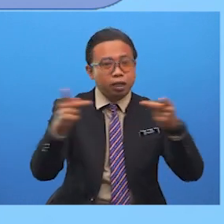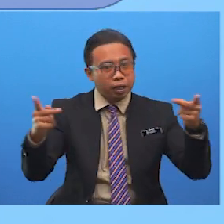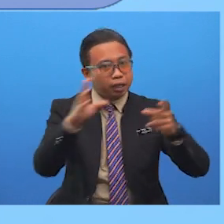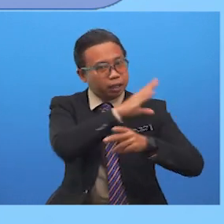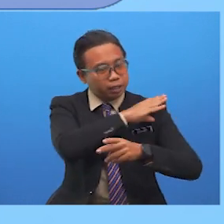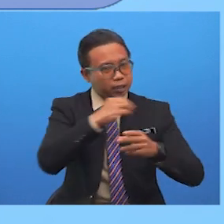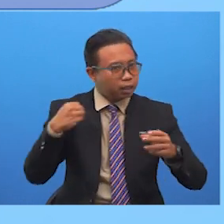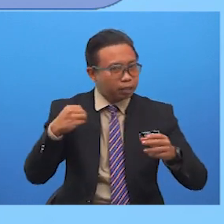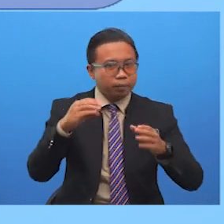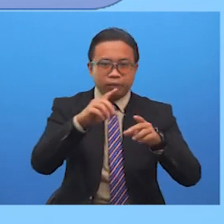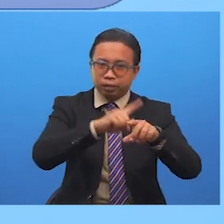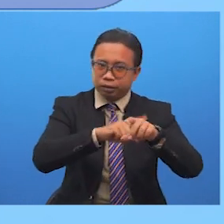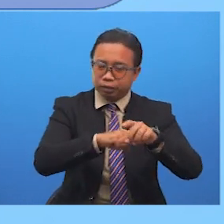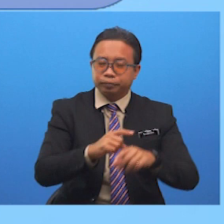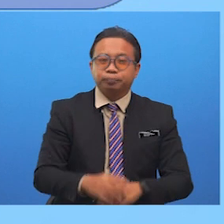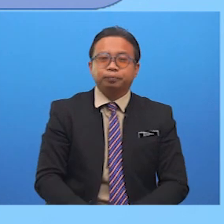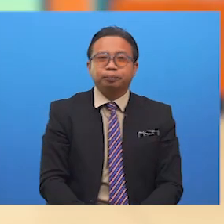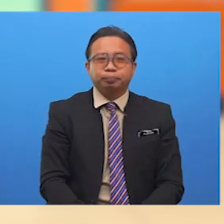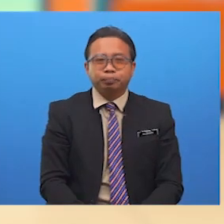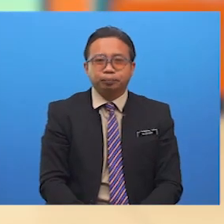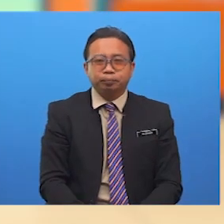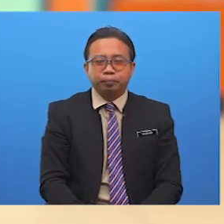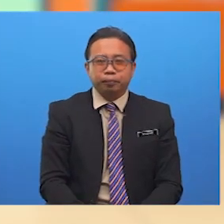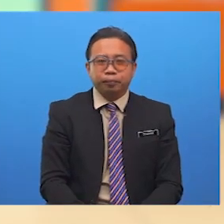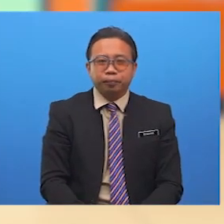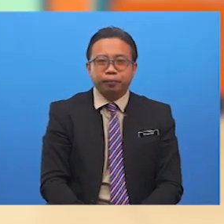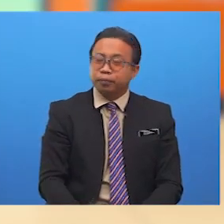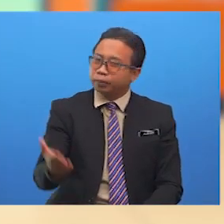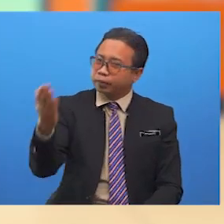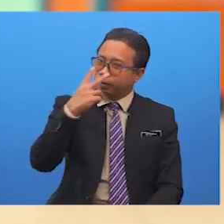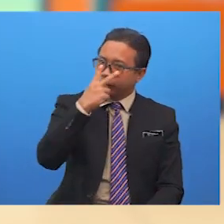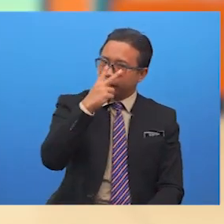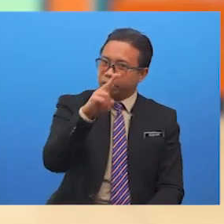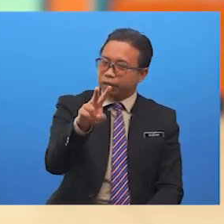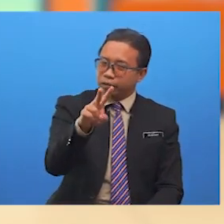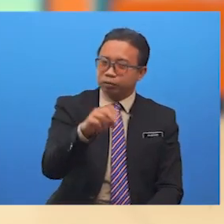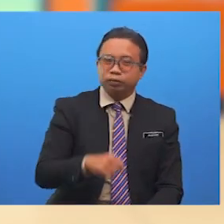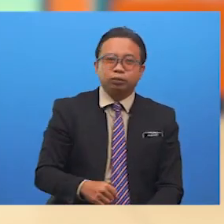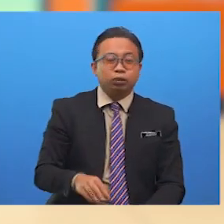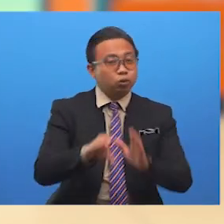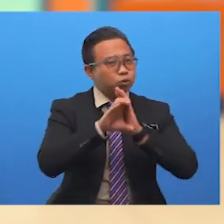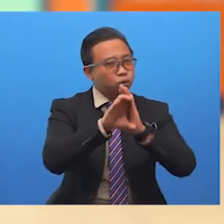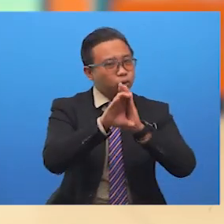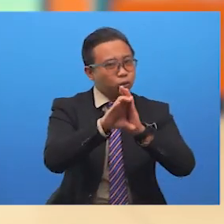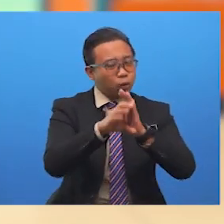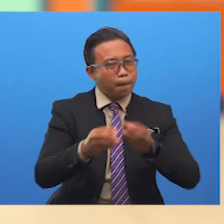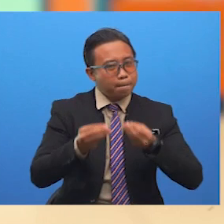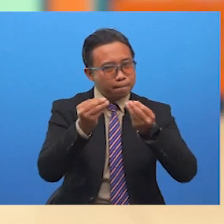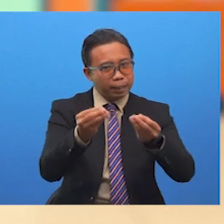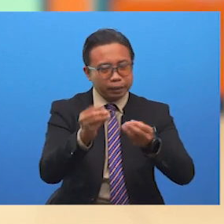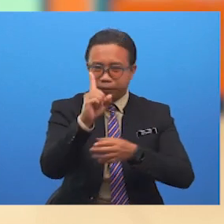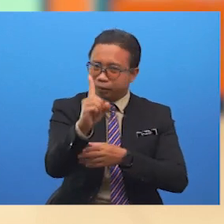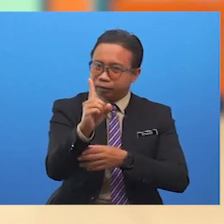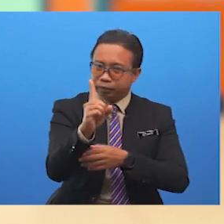dengan masa baiklah Mari kita sama-sama lihat contoh bagi yang